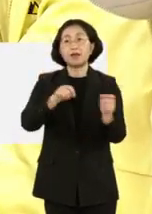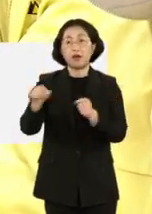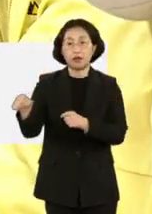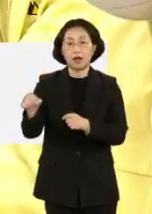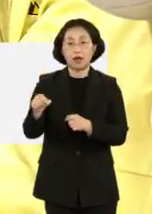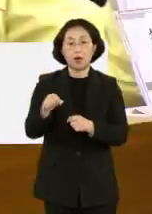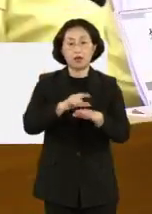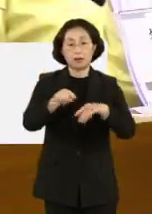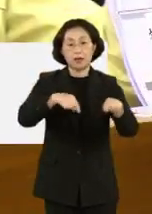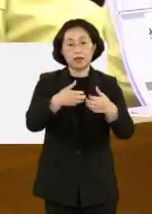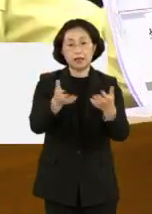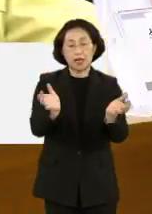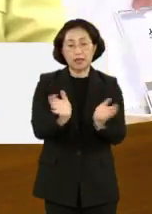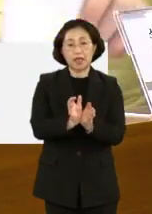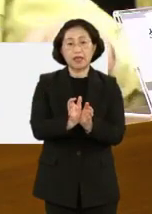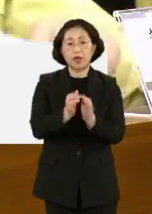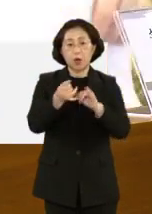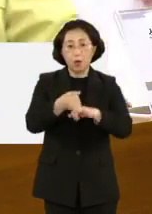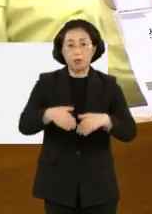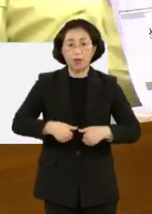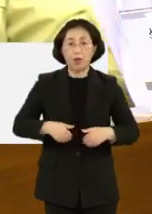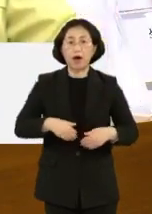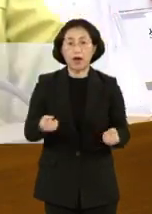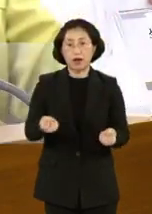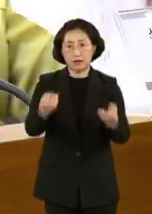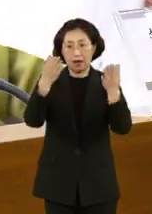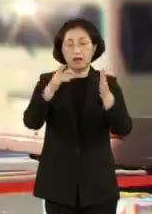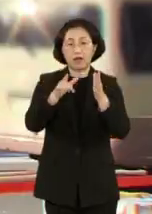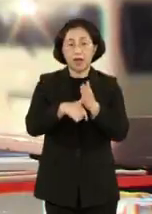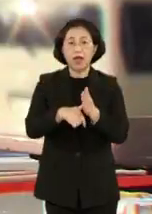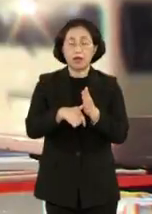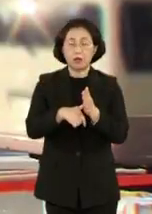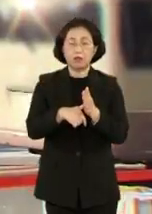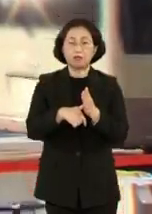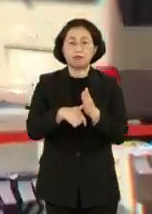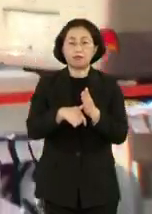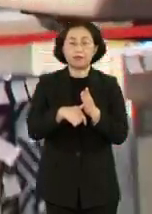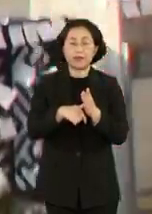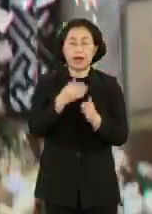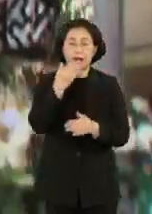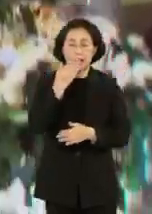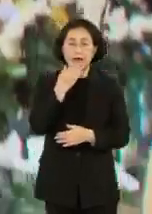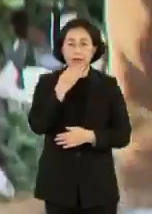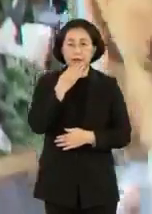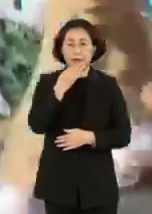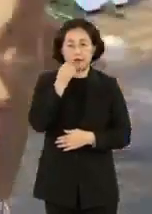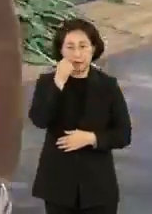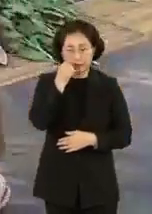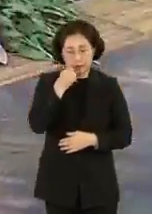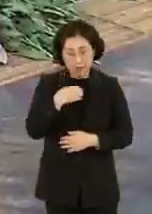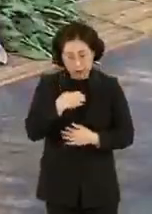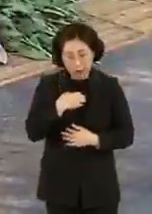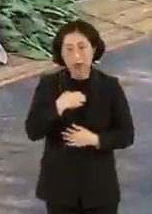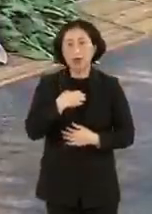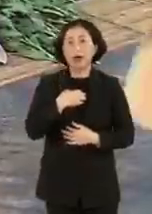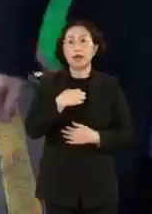각 지자체들은 불가피하게 열리는 행사의 경우에도 무대 행사는 자제하고 최대한 경건하게 진행하기로